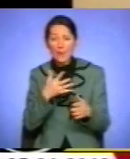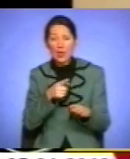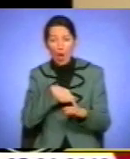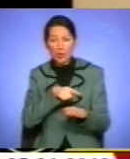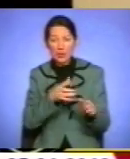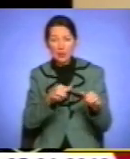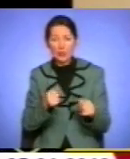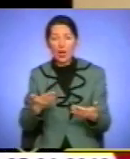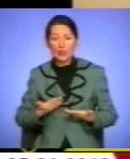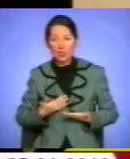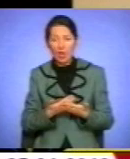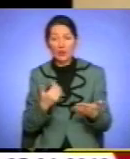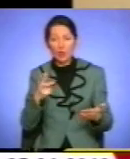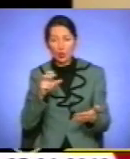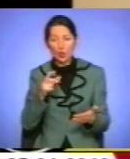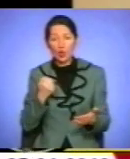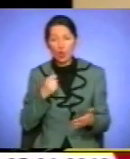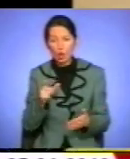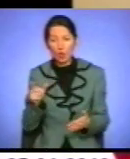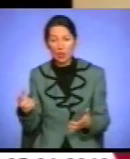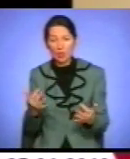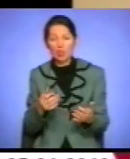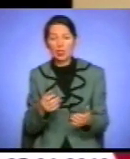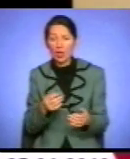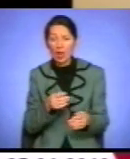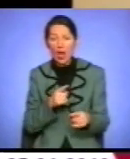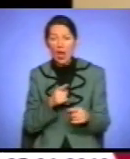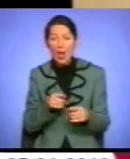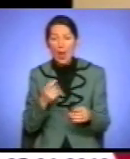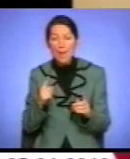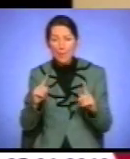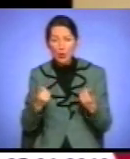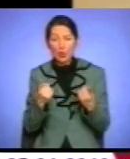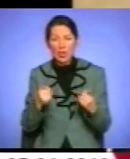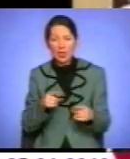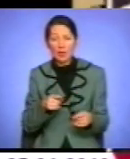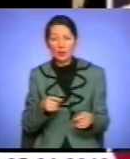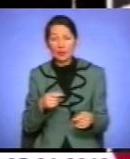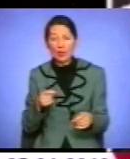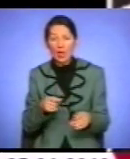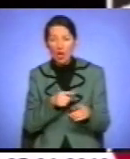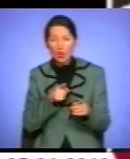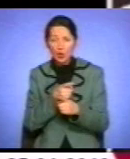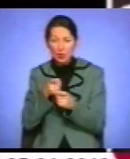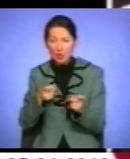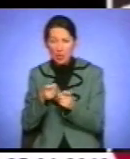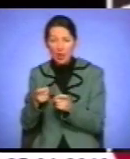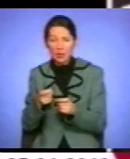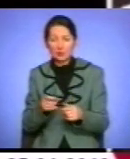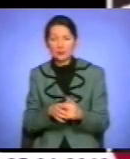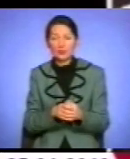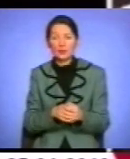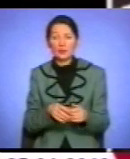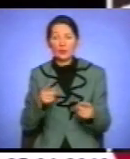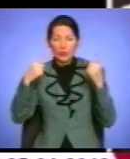28 військовополонених вороги розстріляли без суду і слідства. Патріоти України гідно утримували оборону столиці. Міф і